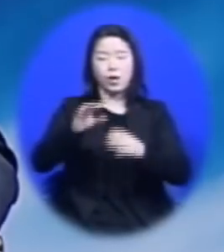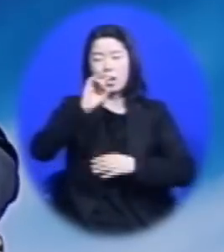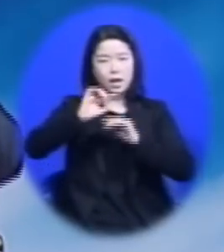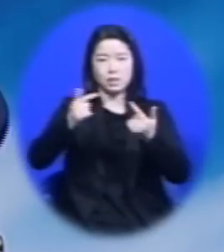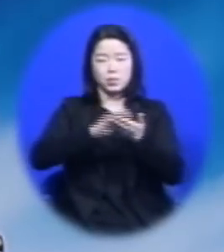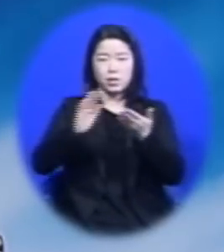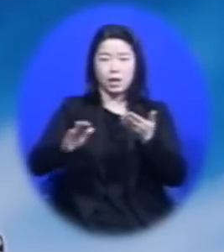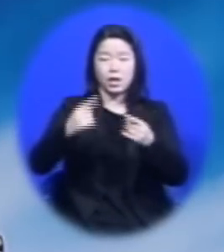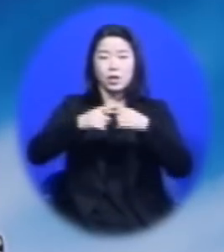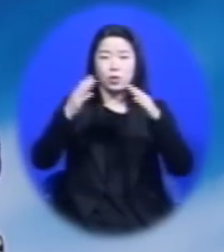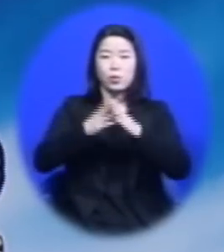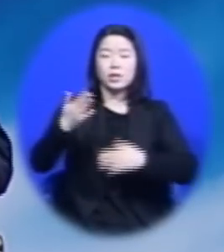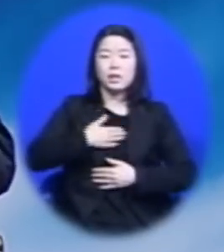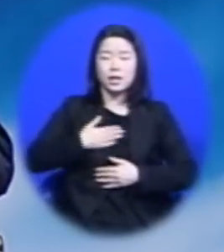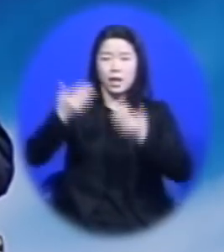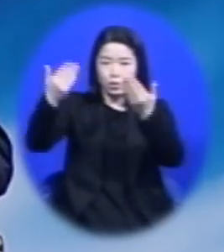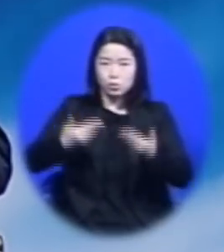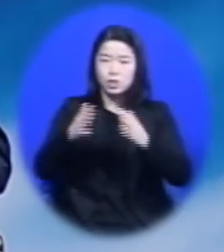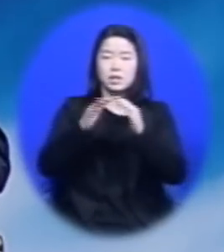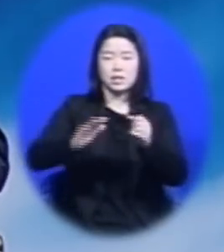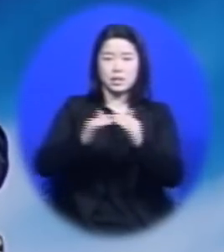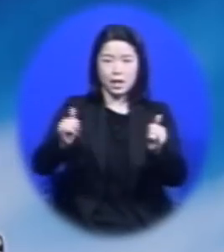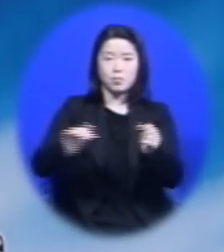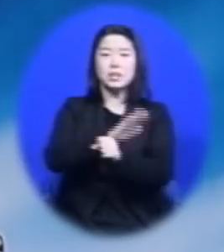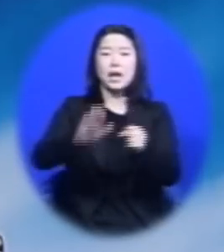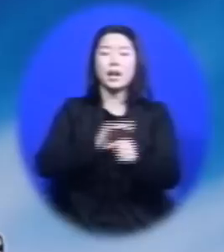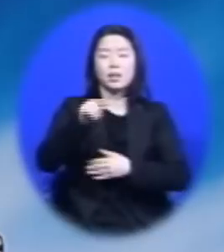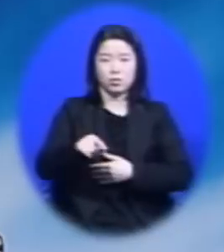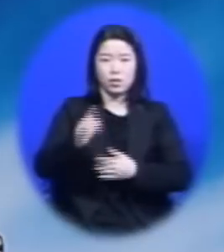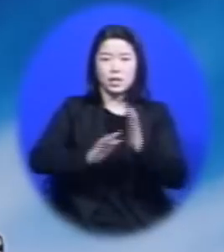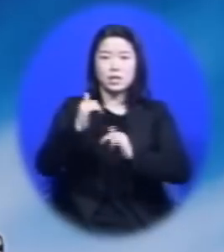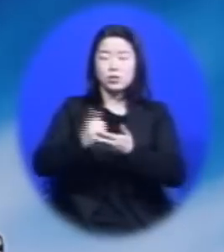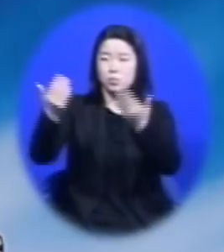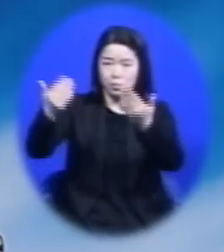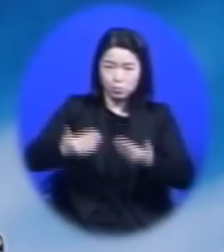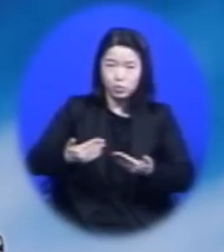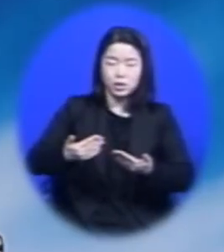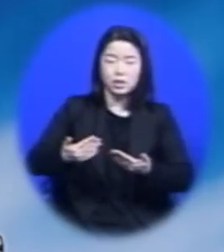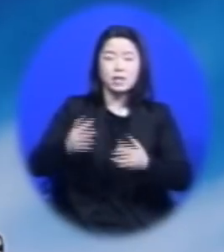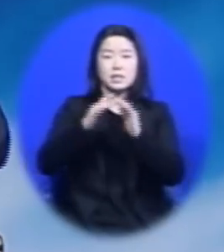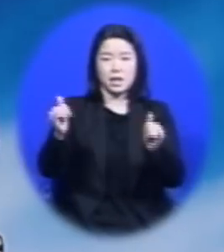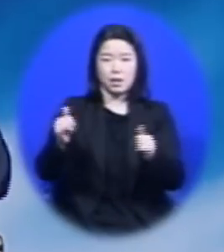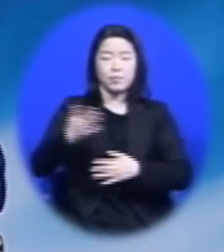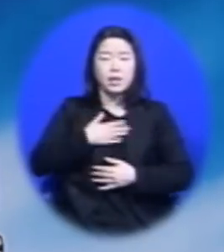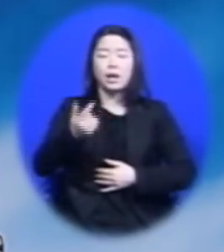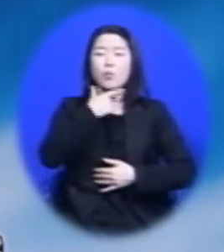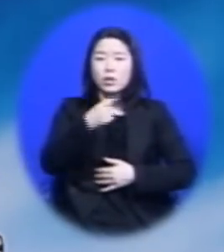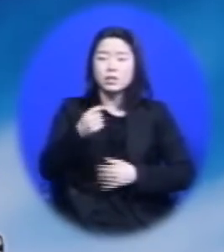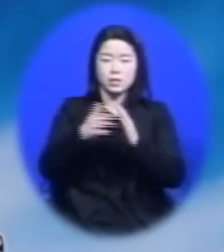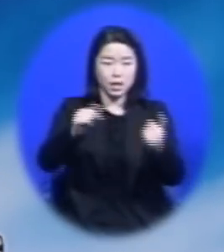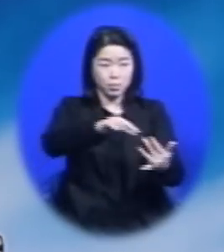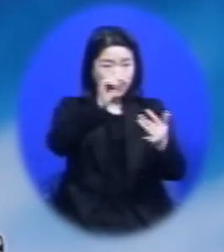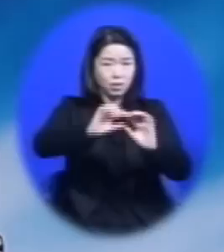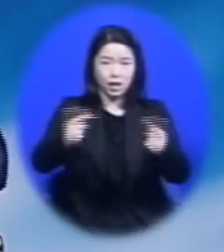교회는 내게 주신 사람을 사랑하는 거예요 예수님이 보내 주신 분입니다 내가 원해서 사람을 택한게